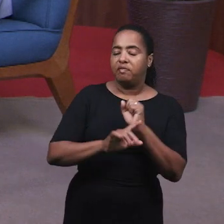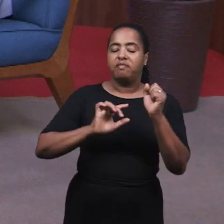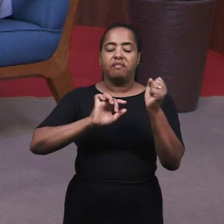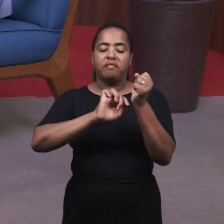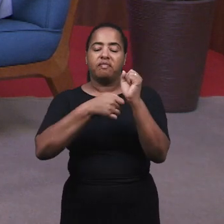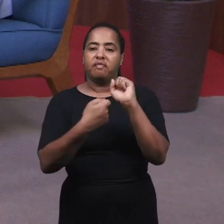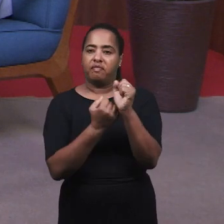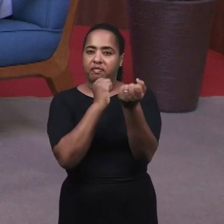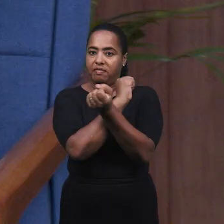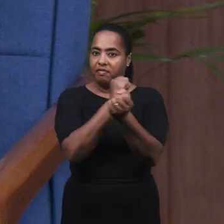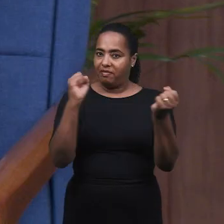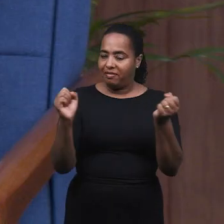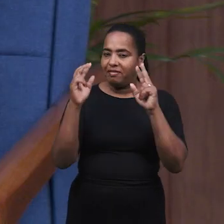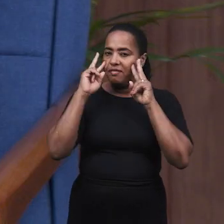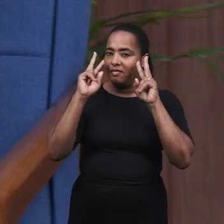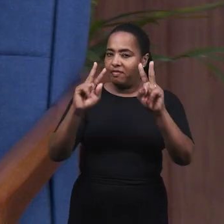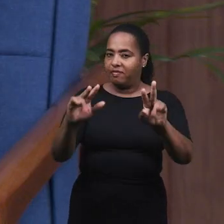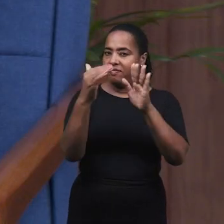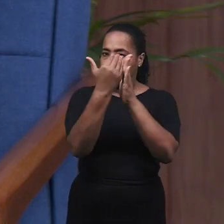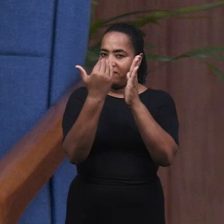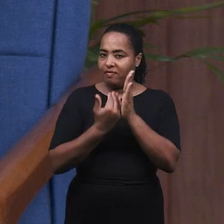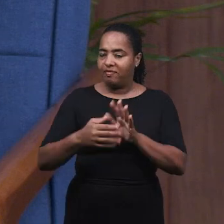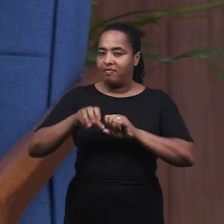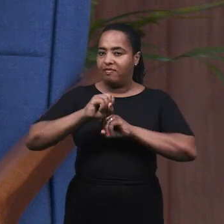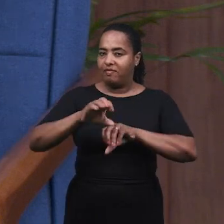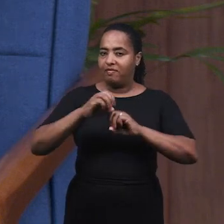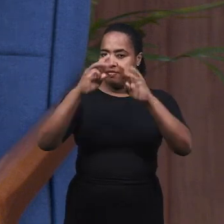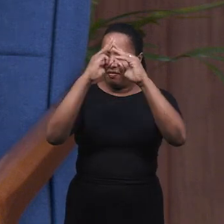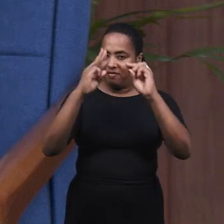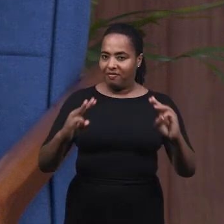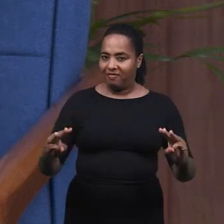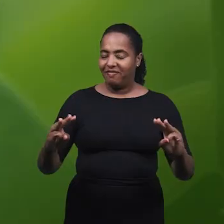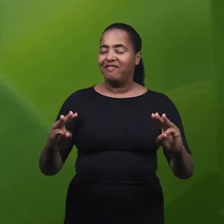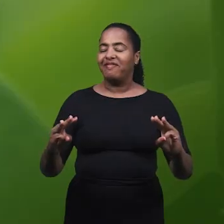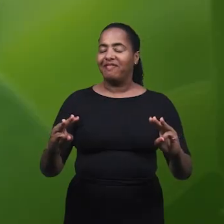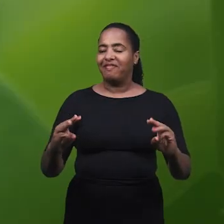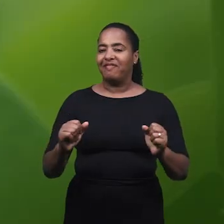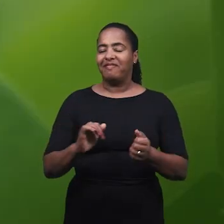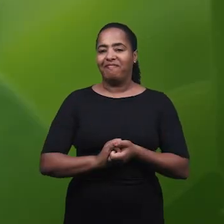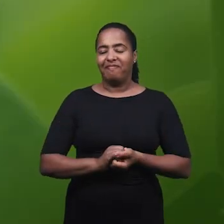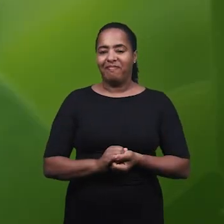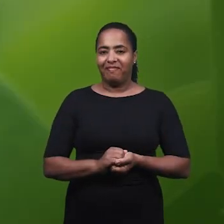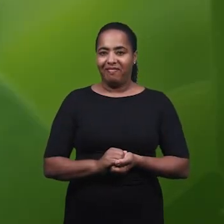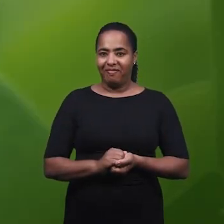sur l'énigme de Samson. Assistez maintenant le volet Leçon du Manaïm.